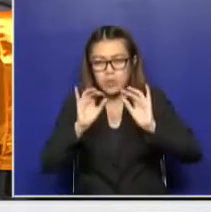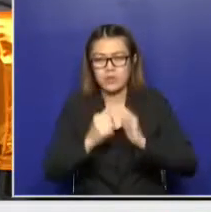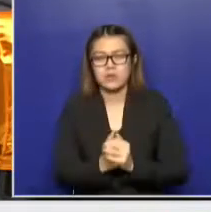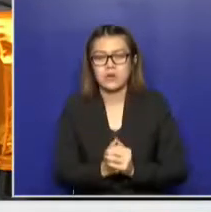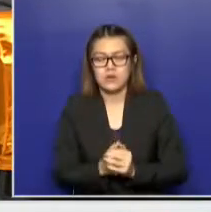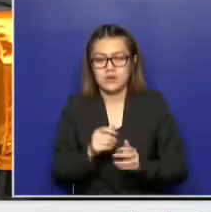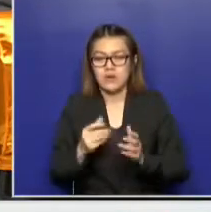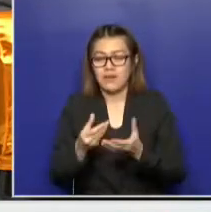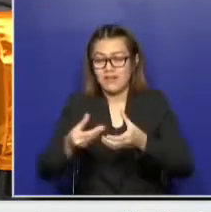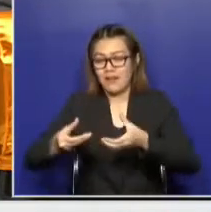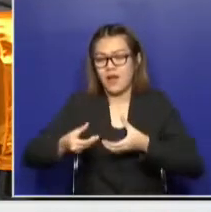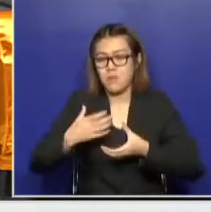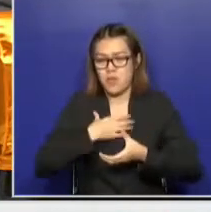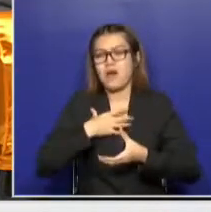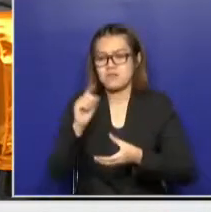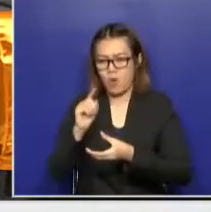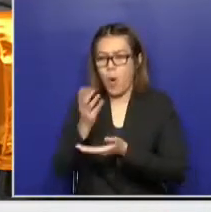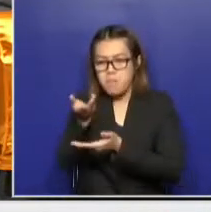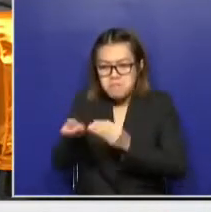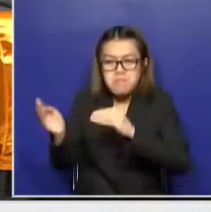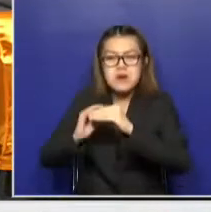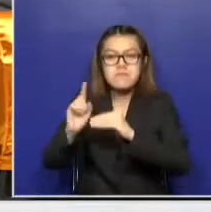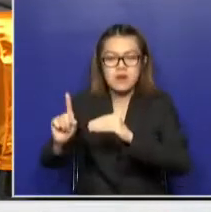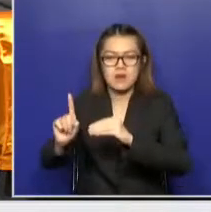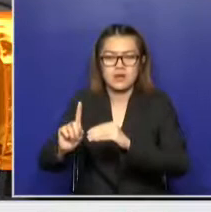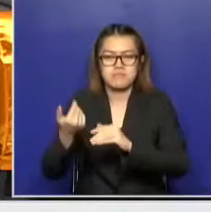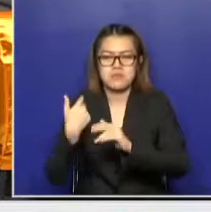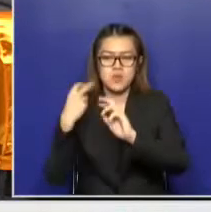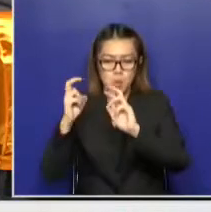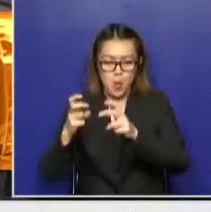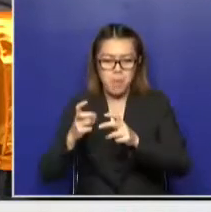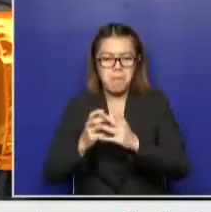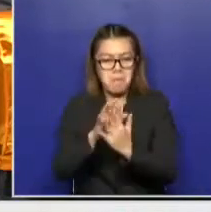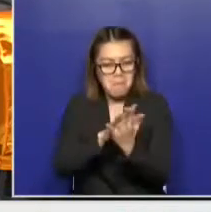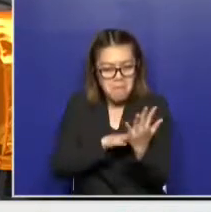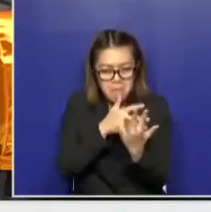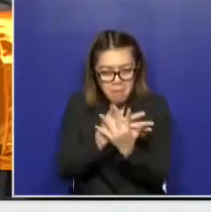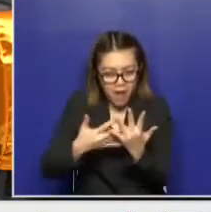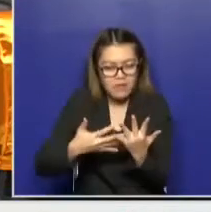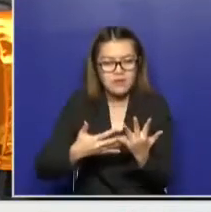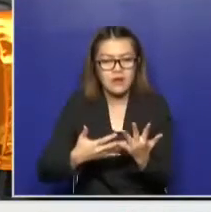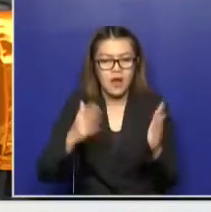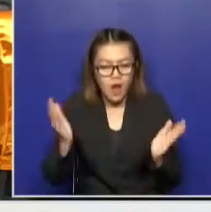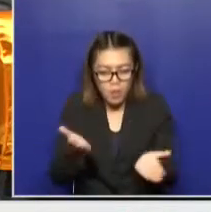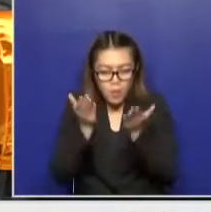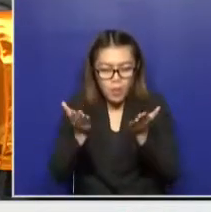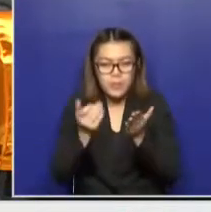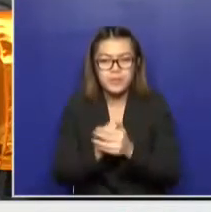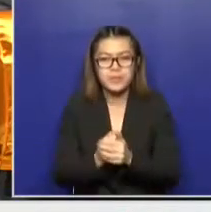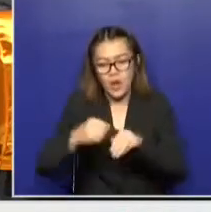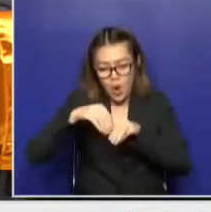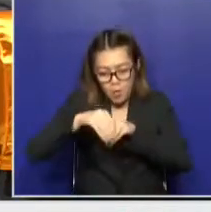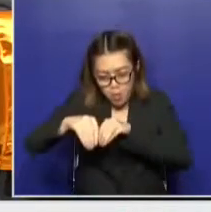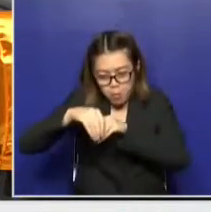ติมก็คือในรายงานเนี่ยไม่ได้พูดถึงนะครับนโยบายนะครับการส่งเสริมการปลูกและการ